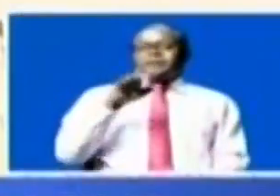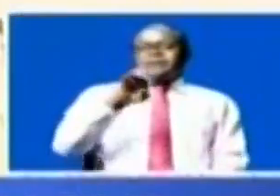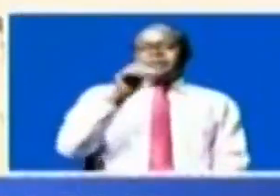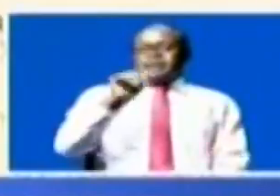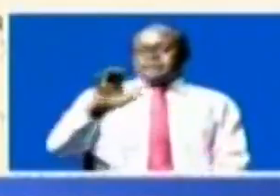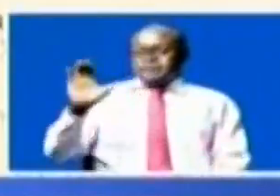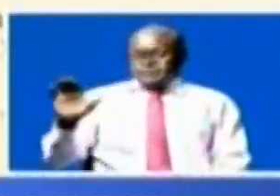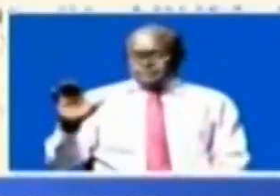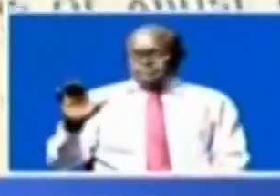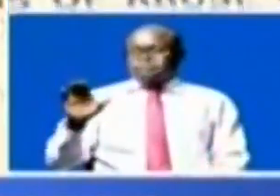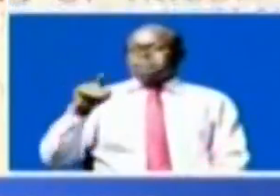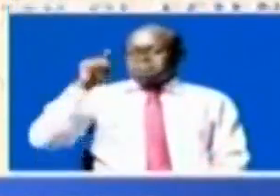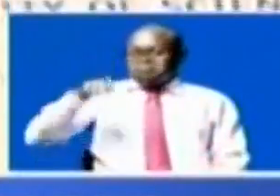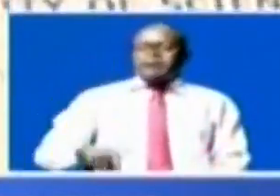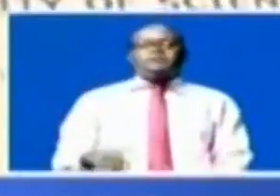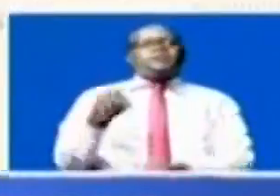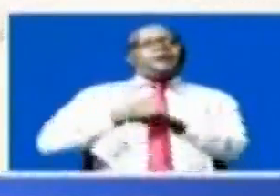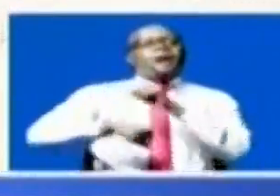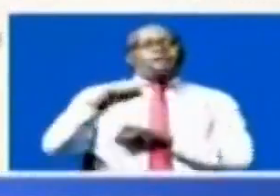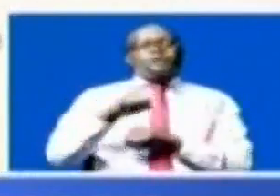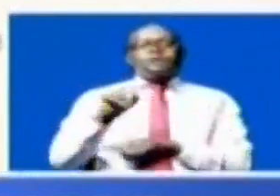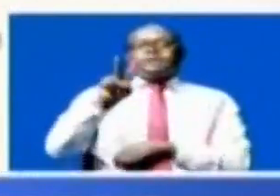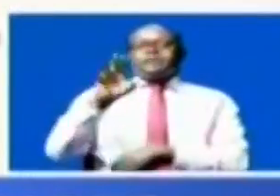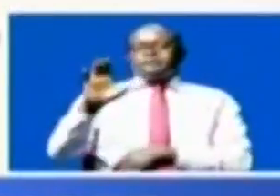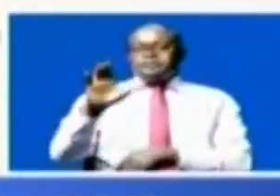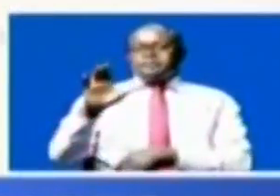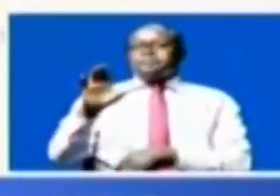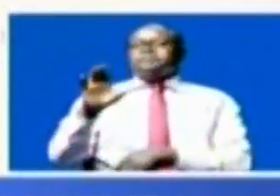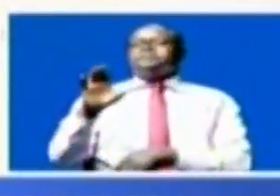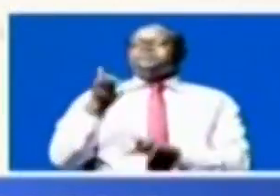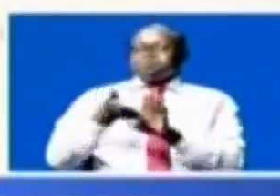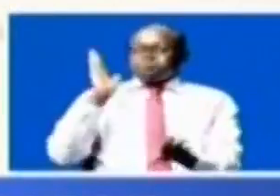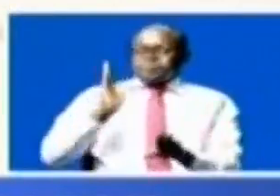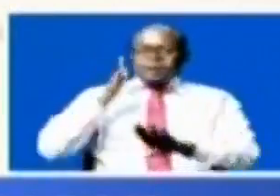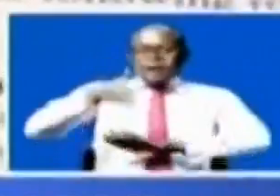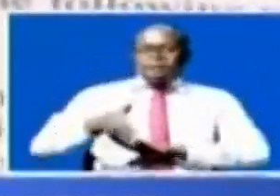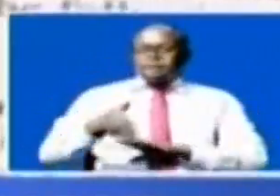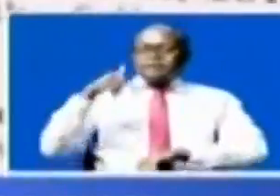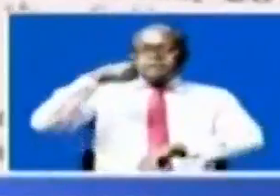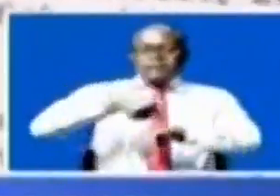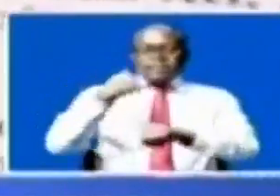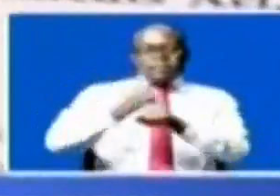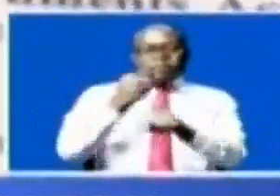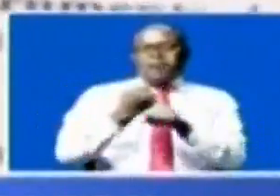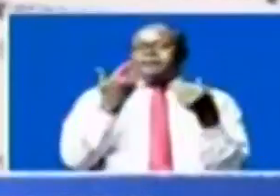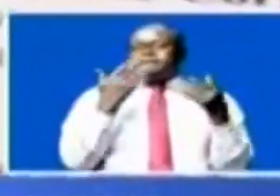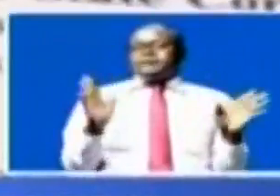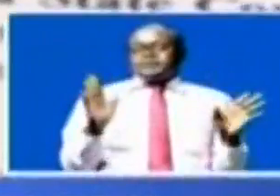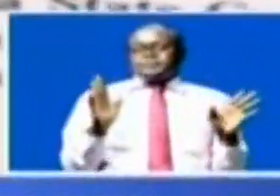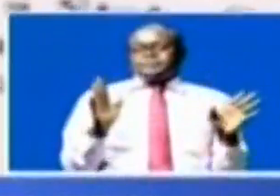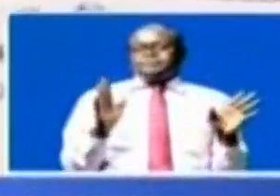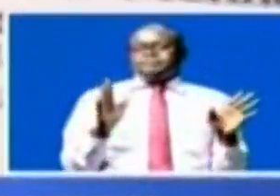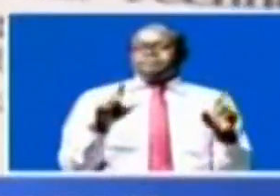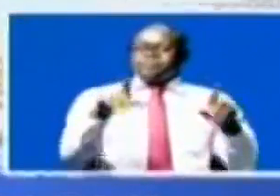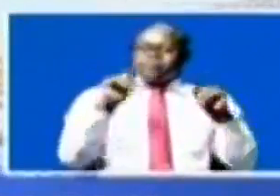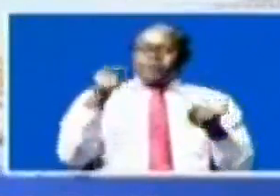ufisadi EACC kumchukulia hatua naibu chansela huyo, kando na kumtimua ofisini baada ya awamu yake ya kwanza ya uongozi kukamilika. They